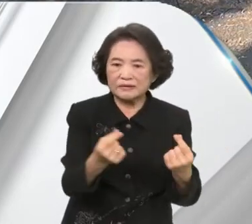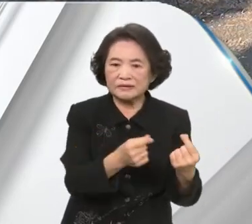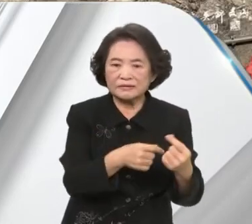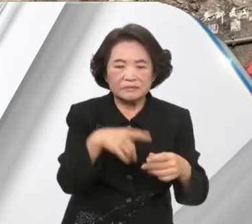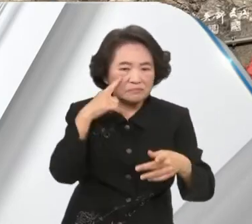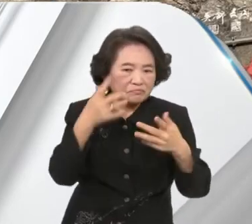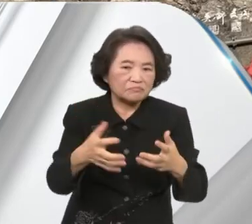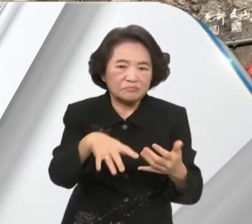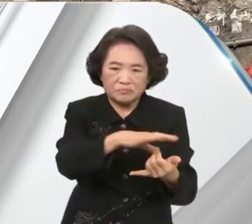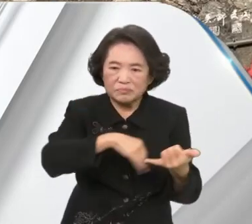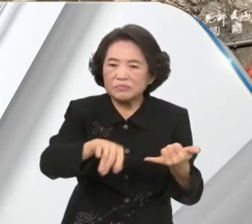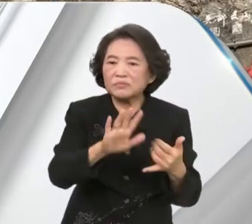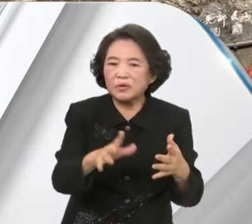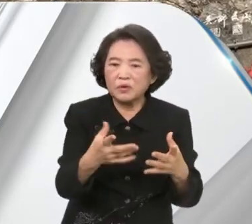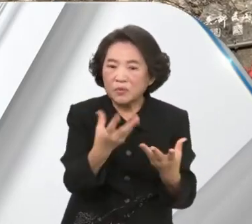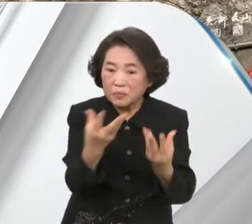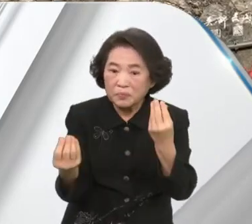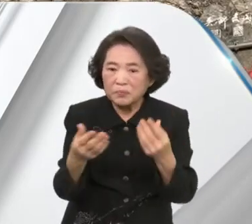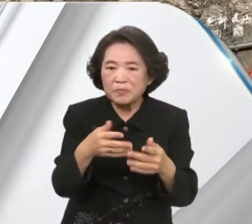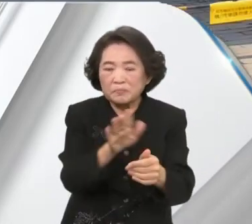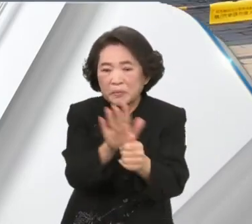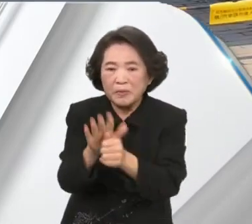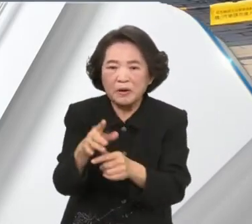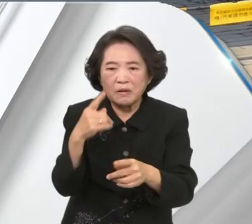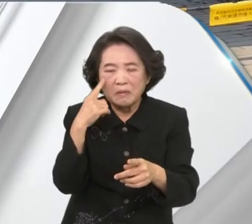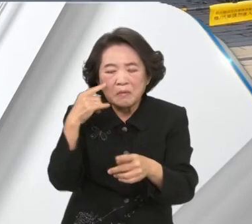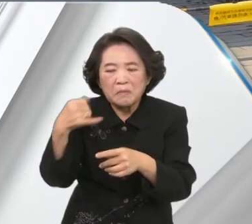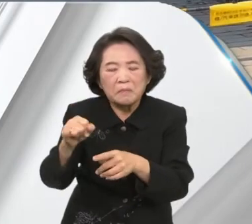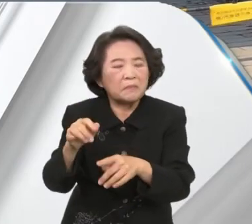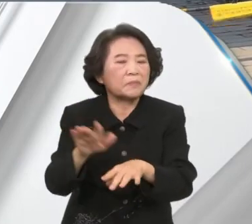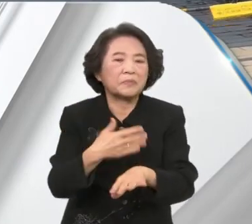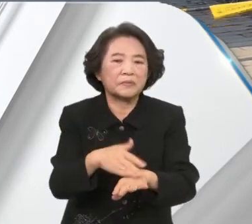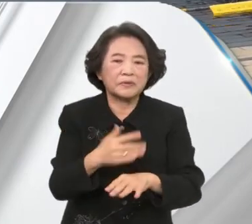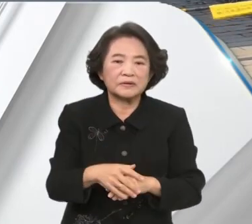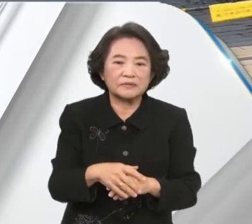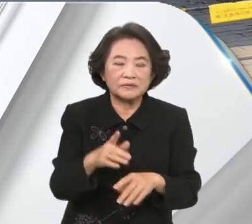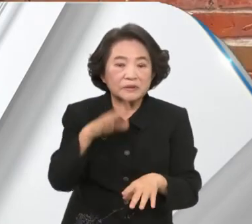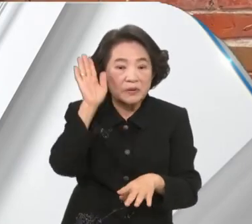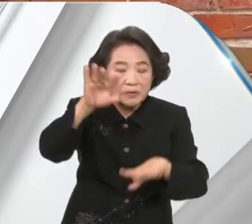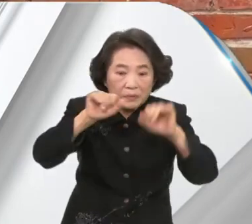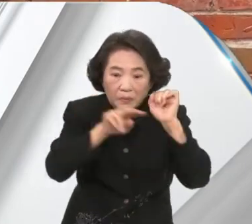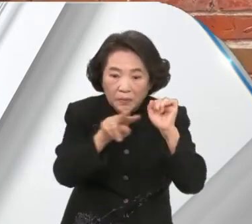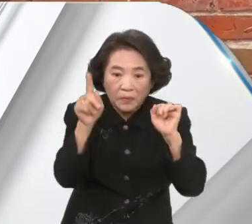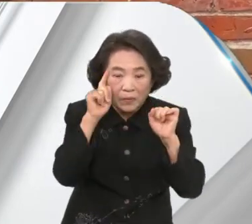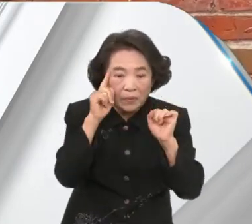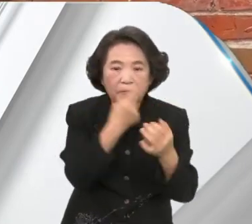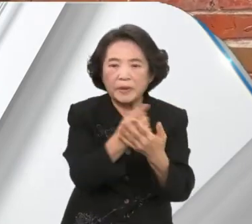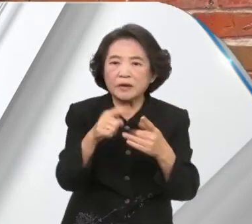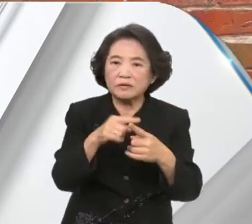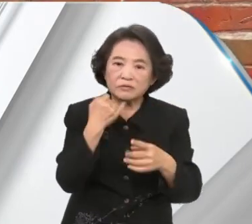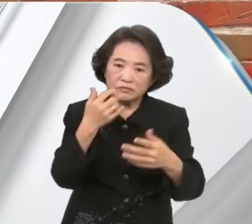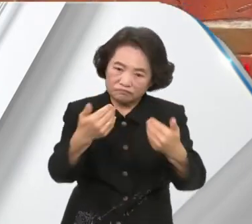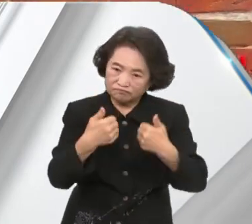充实各地资源的平分。后续市政委员咯，杨钱爱这个来监视，客家新闻是用政府分支台北报道。